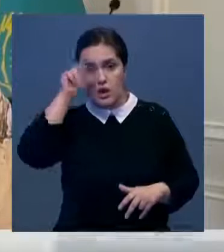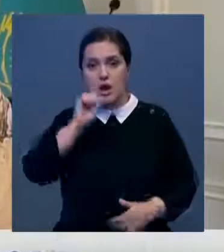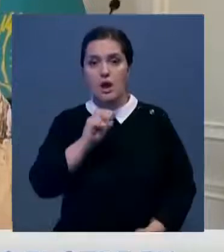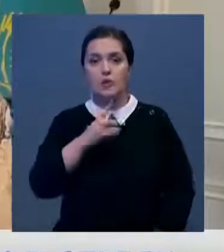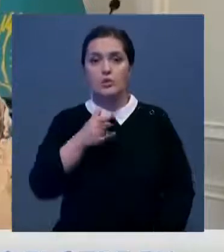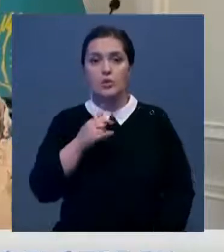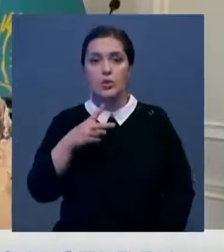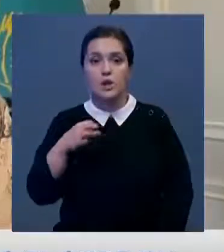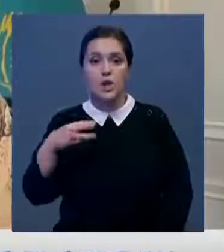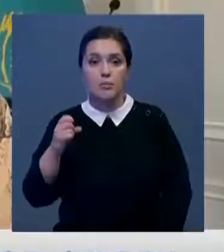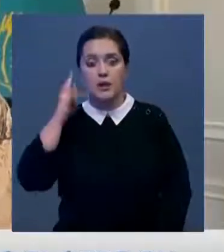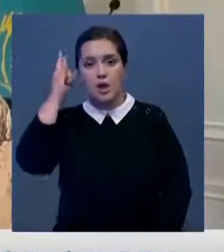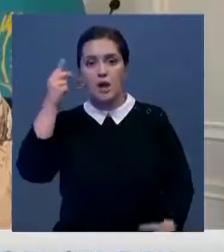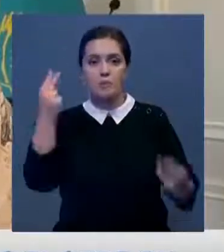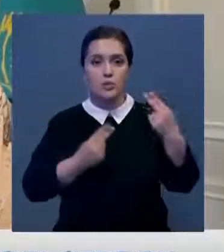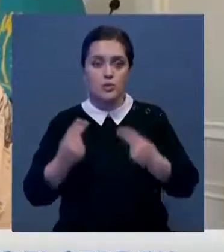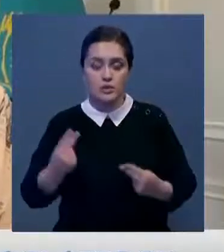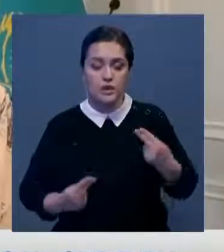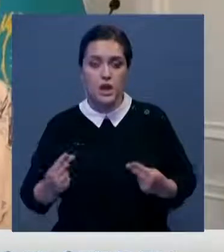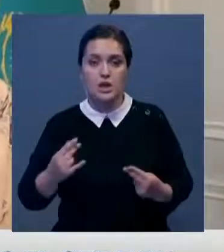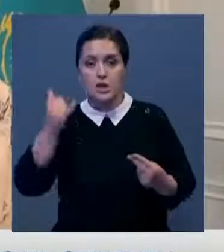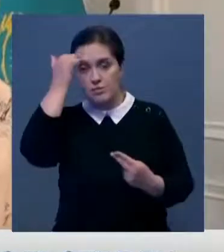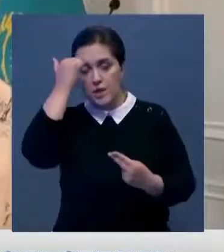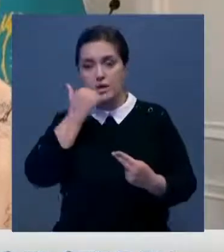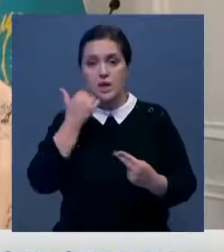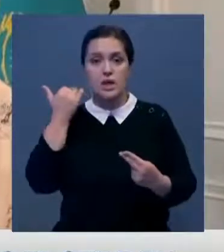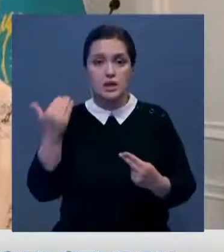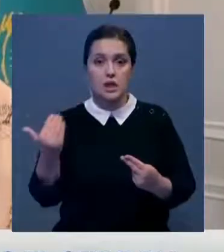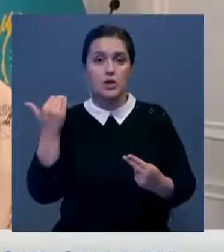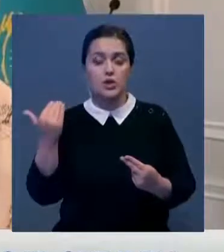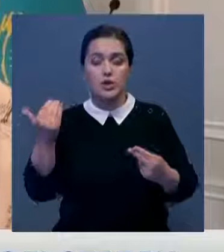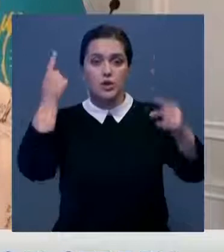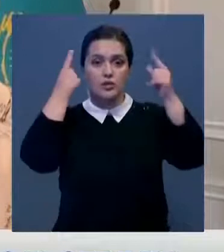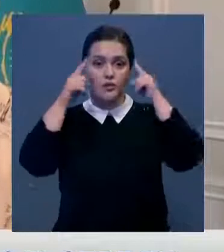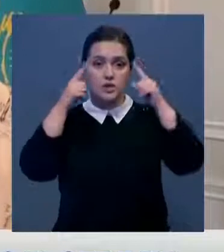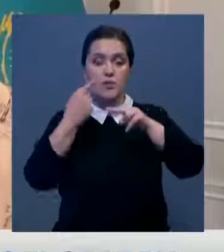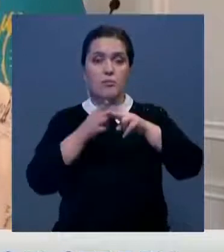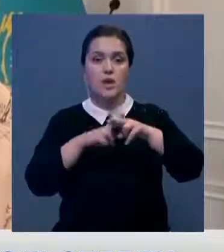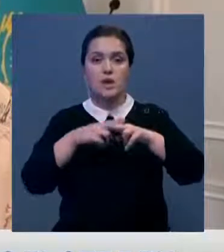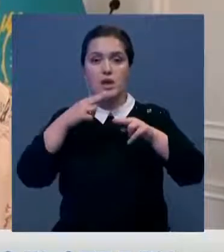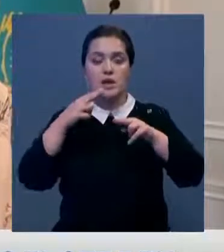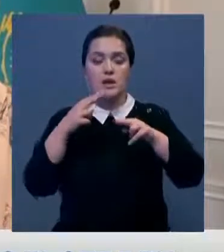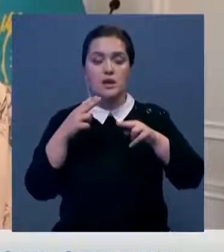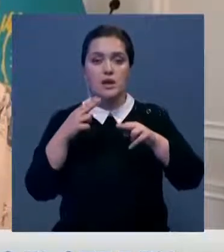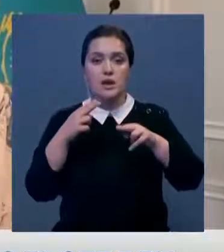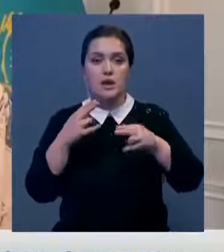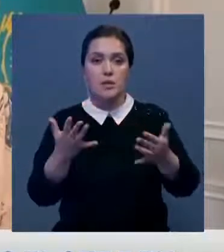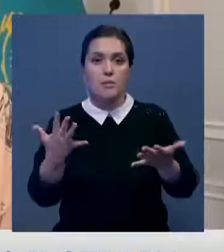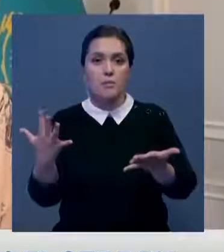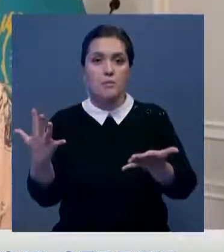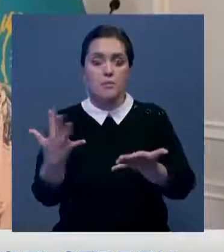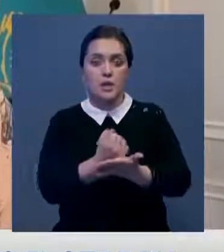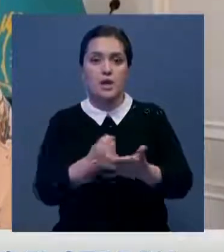на мультипликатора. И благодаря ей, ее творчеству, вот эта сказка приобрела